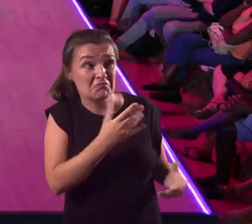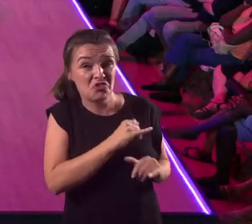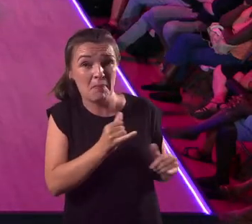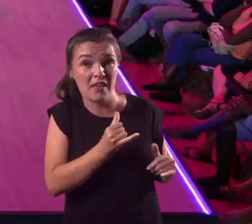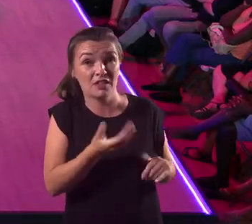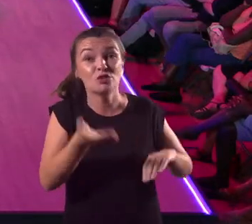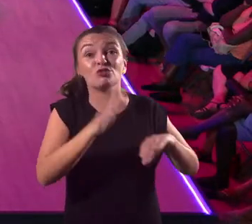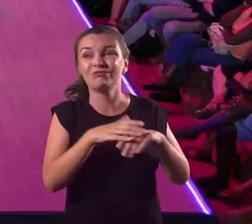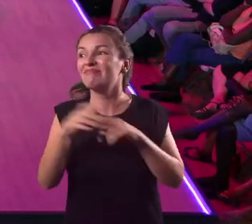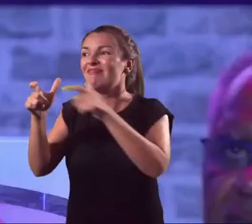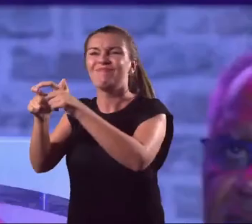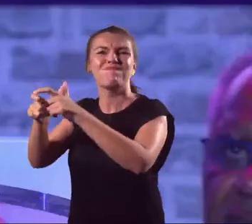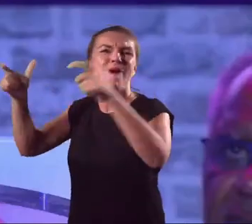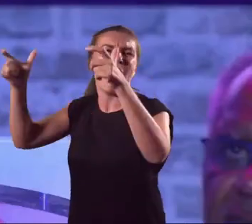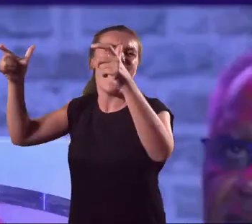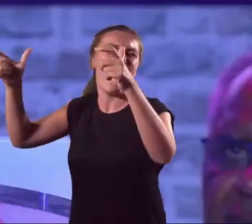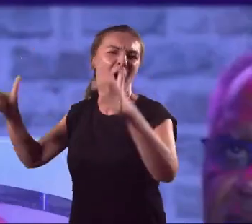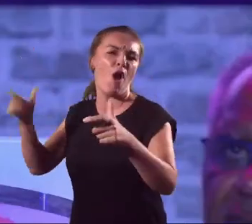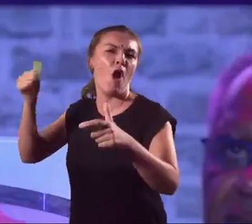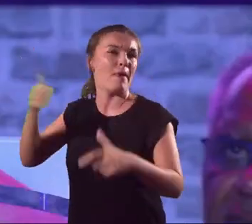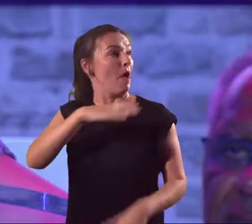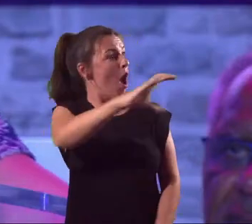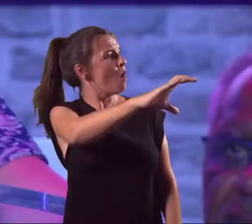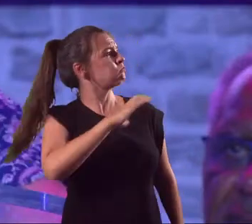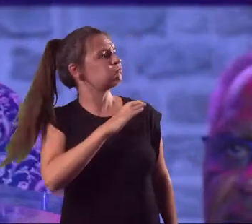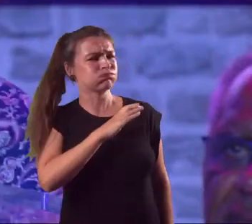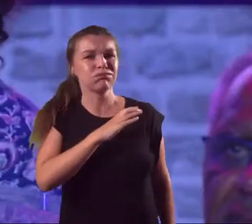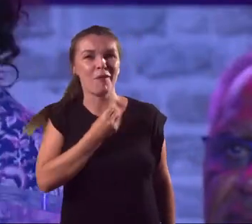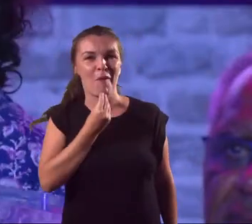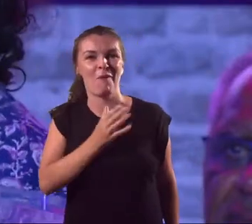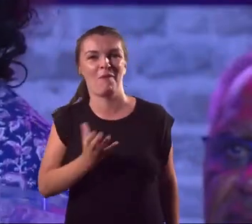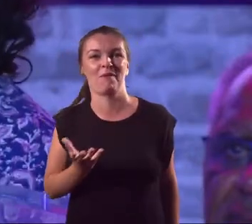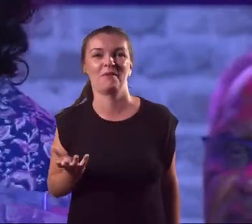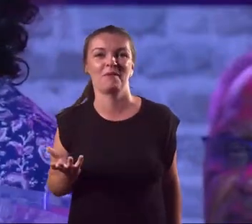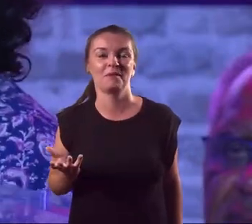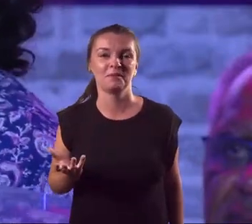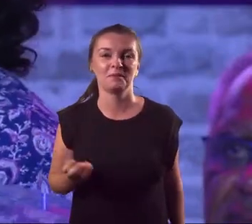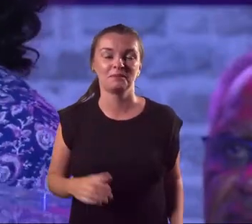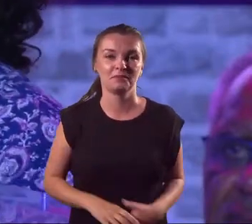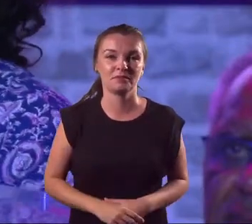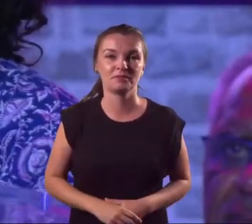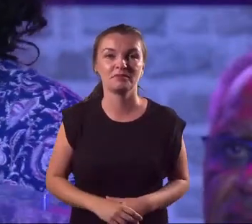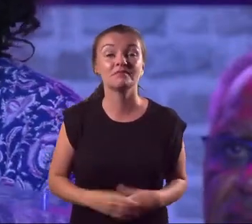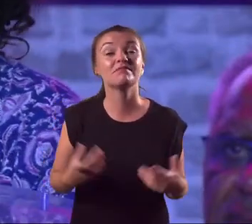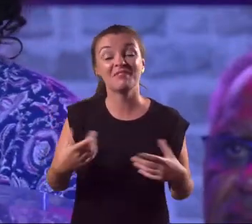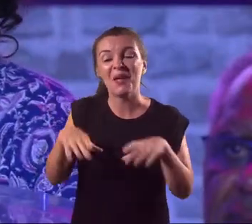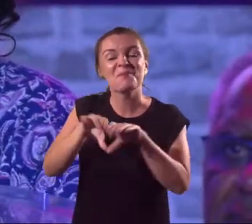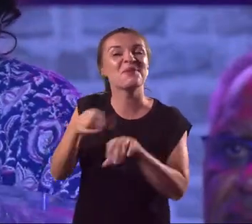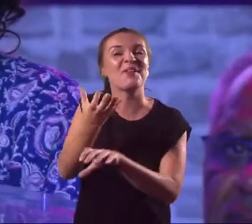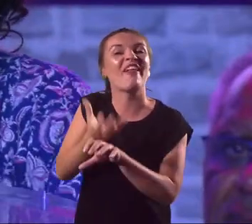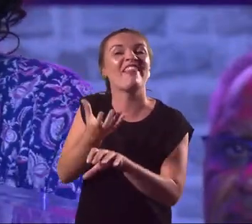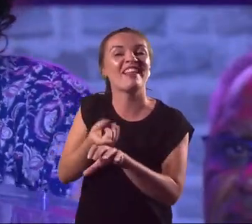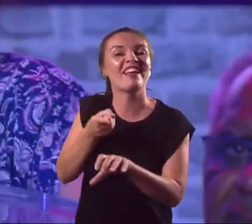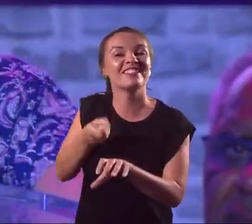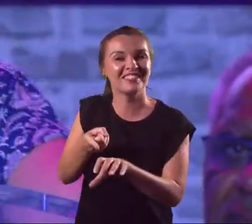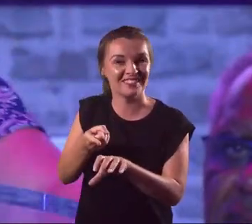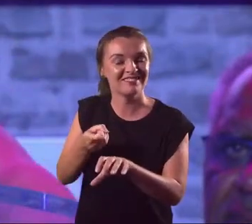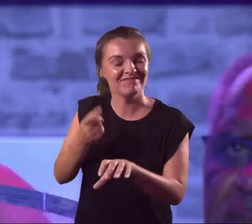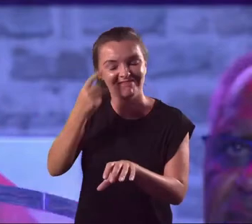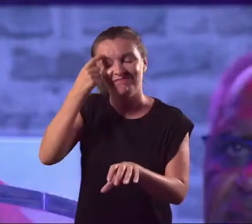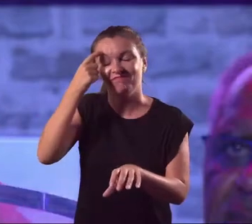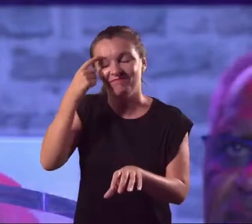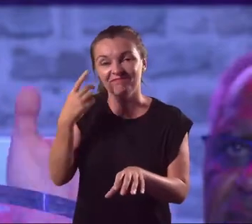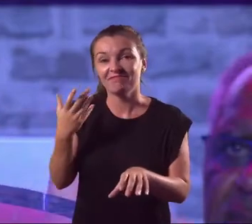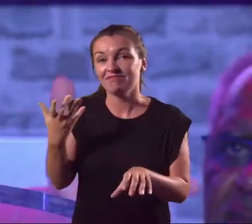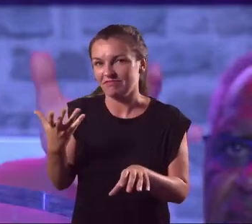immenses agro-industries, eux, vont les toucher. Et puis, puisque je parle de producteurs d'ananas, je veux penser